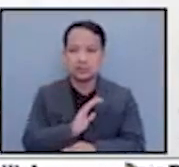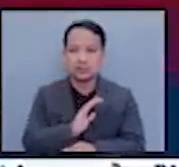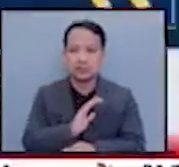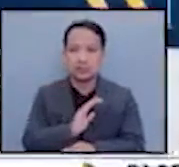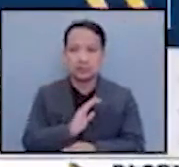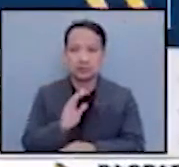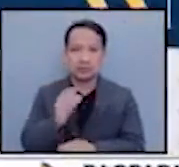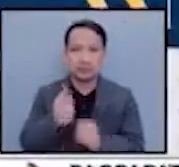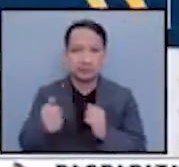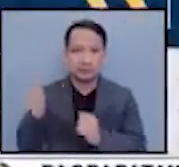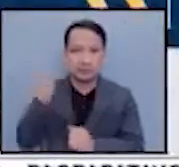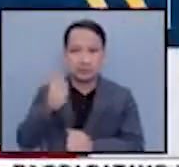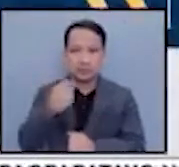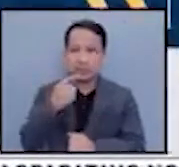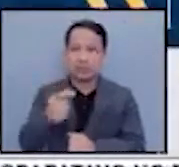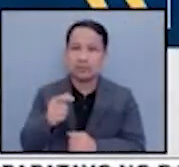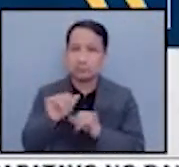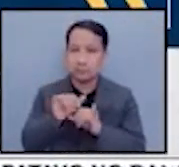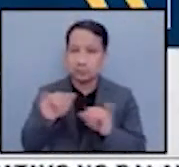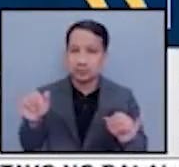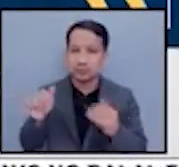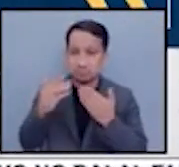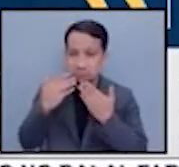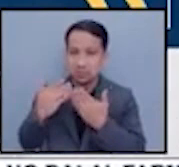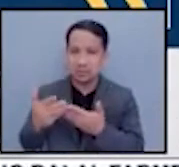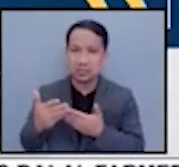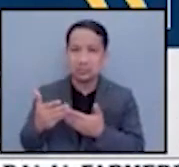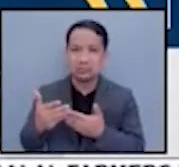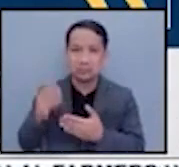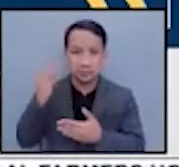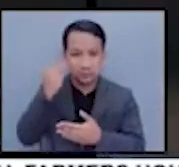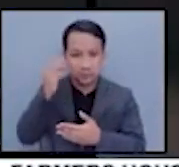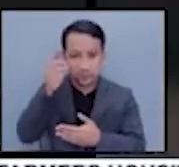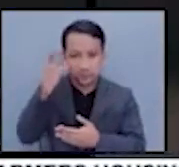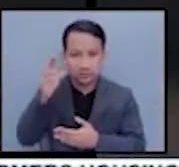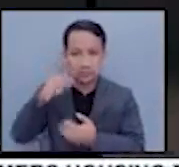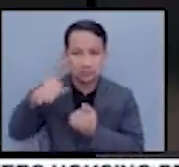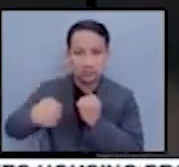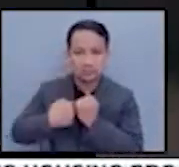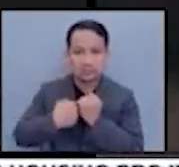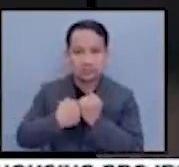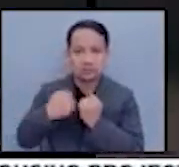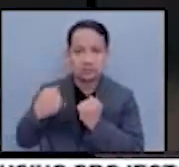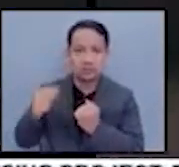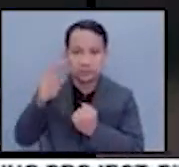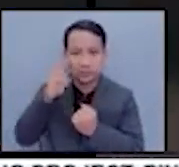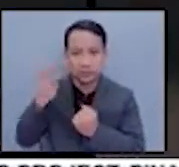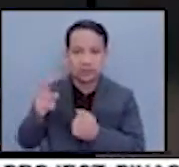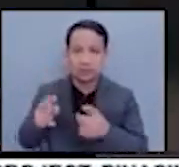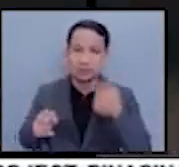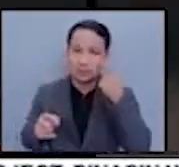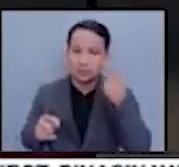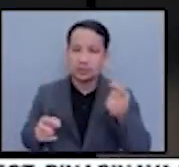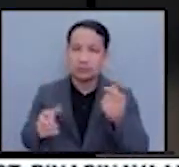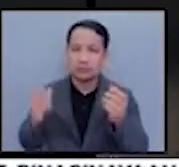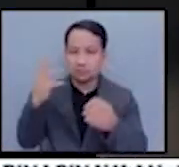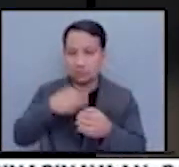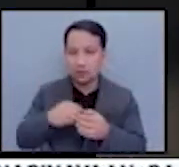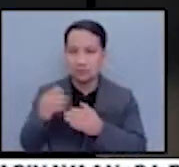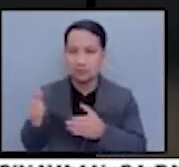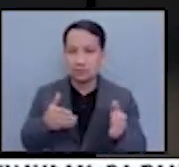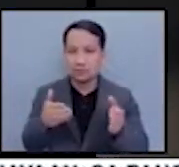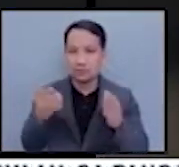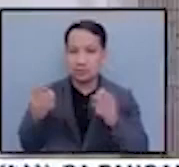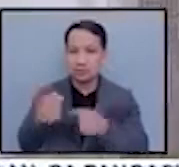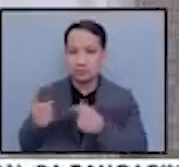Leader. Nagpasalamat naman si Romualdez sa suportang nakuha kay Velasco. Ayon kay Garbin, naging maayos naman ang transition